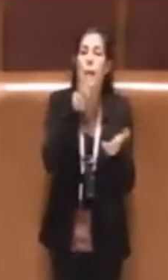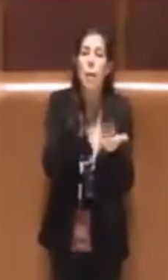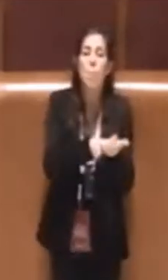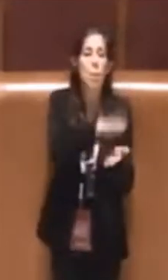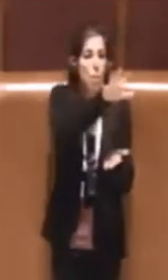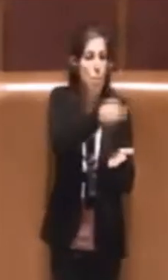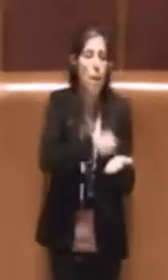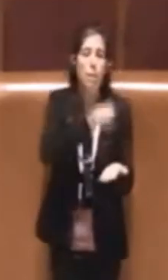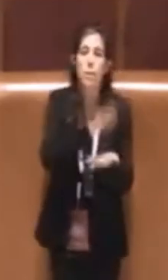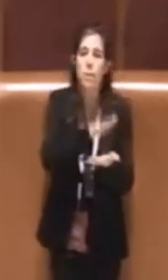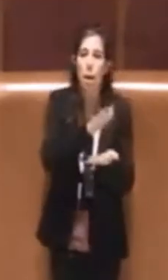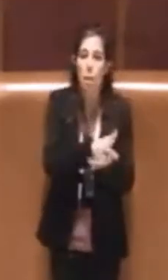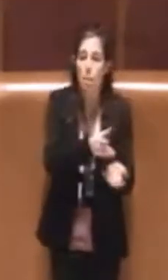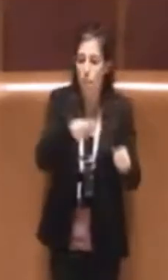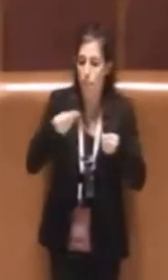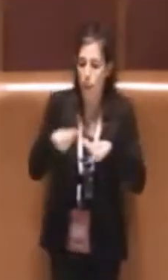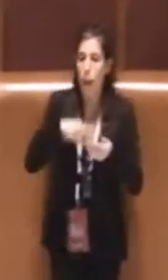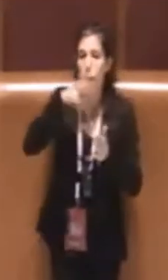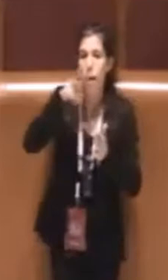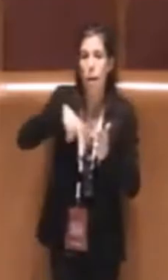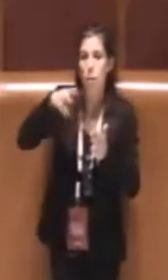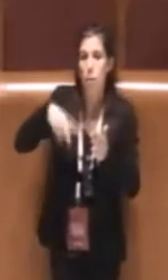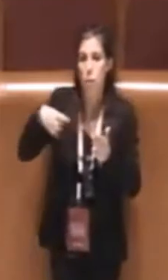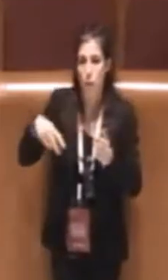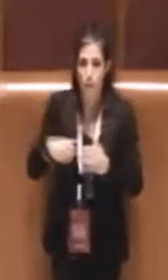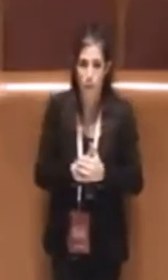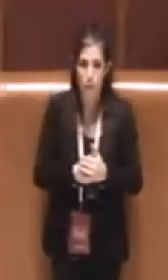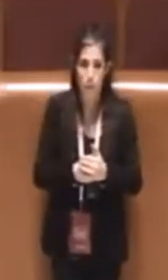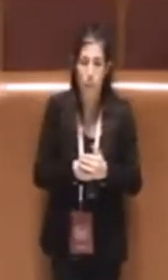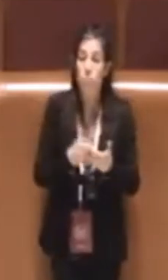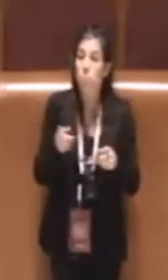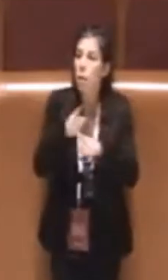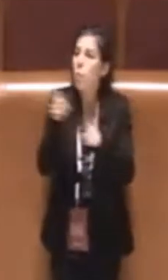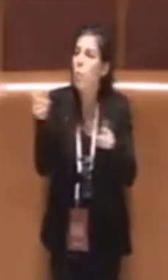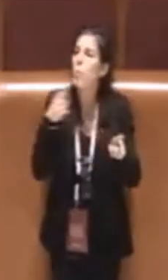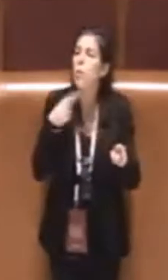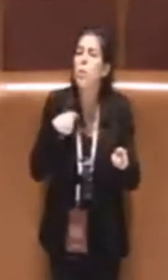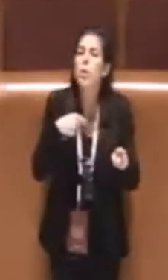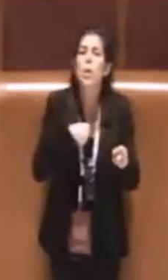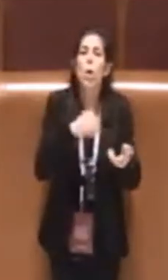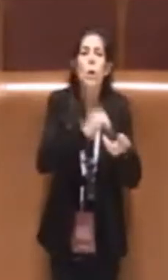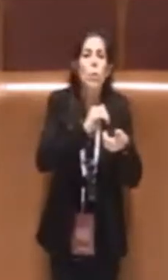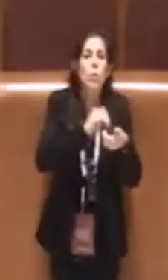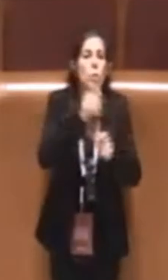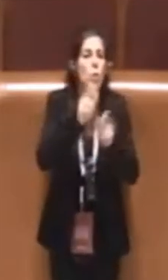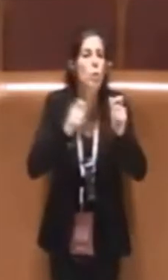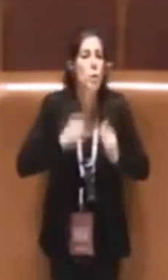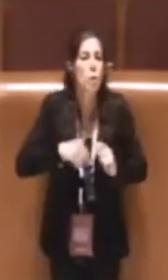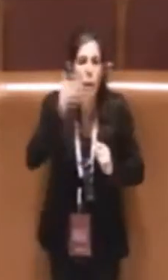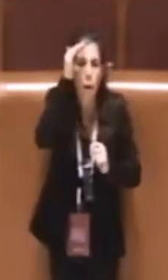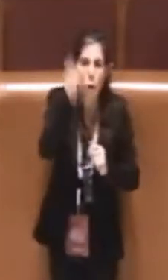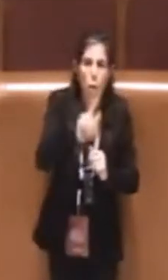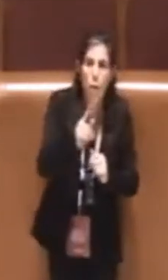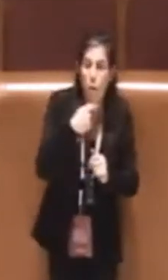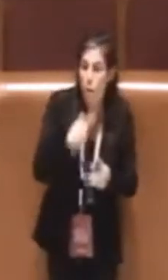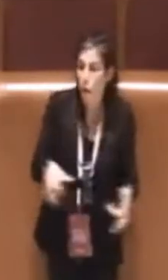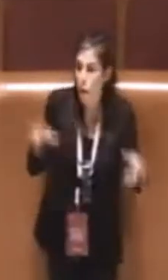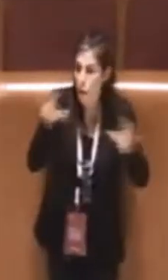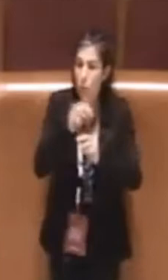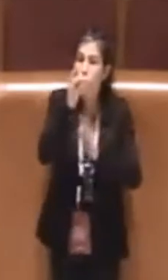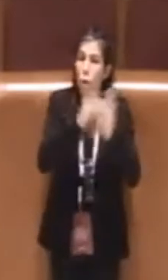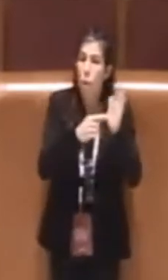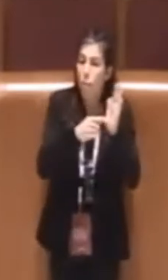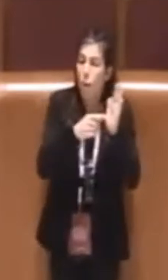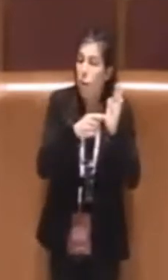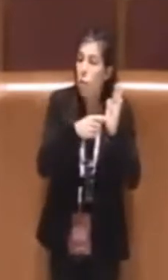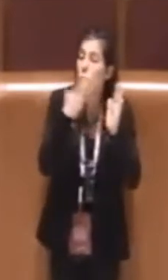dalle associazioni, dai cittadini che voi dite non abbiamo ascoltato. Ma questo regolamento, lo ripeto ancora una volta, è stato